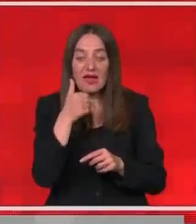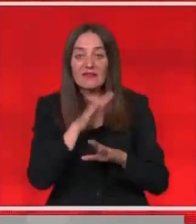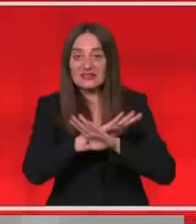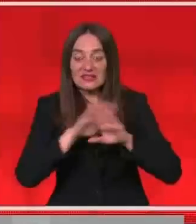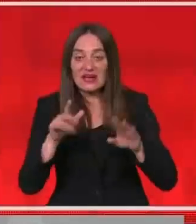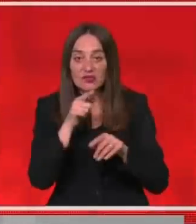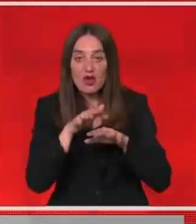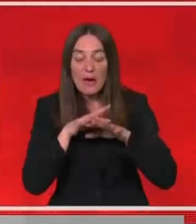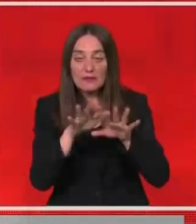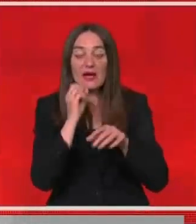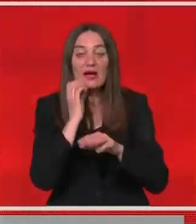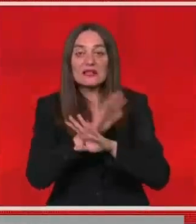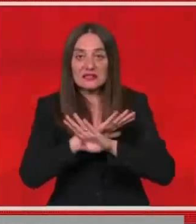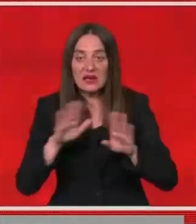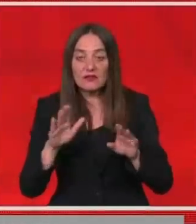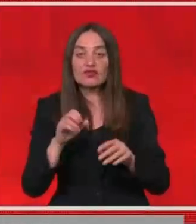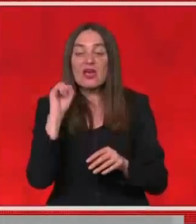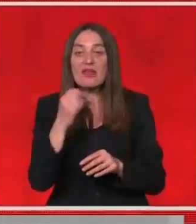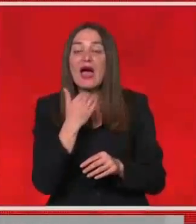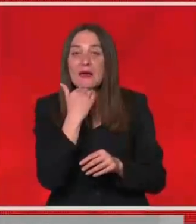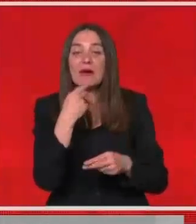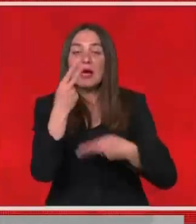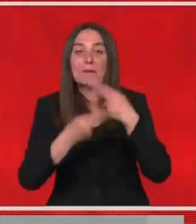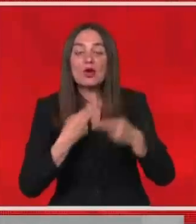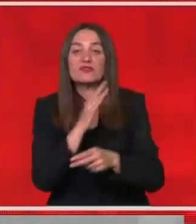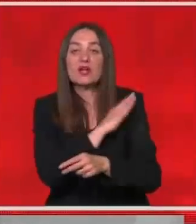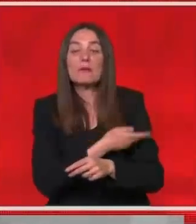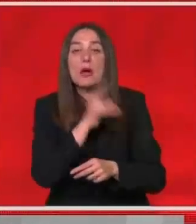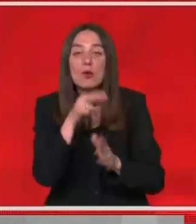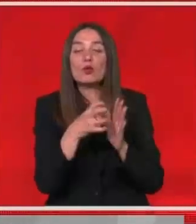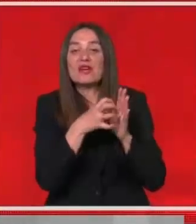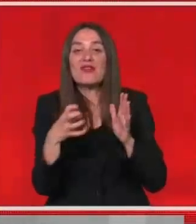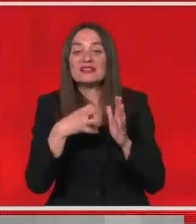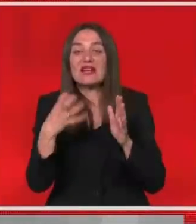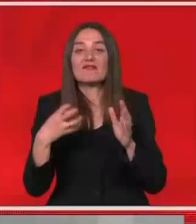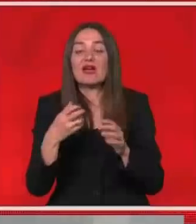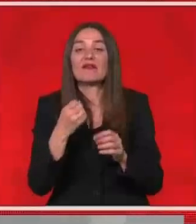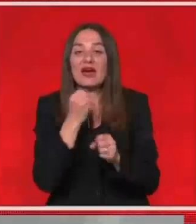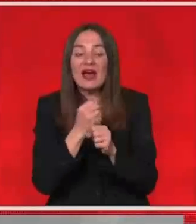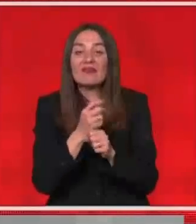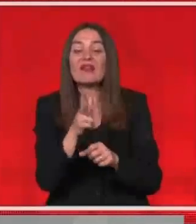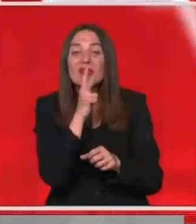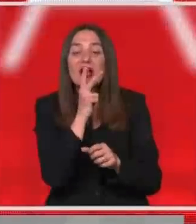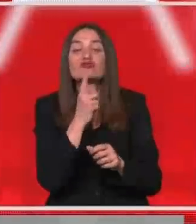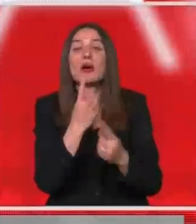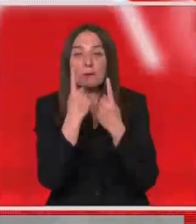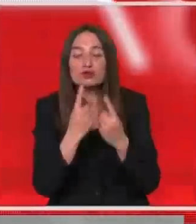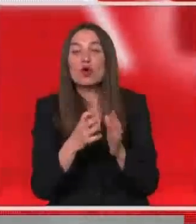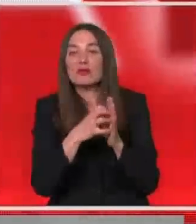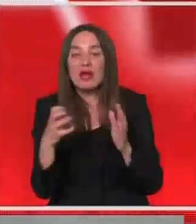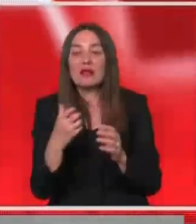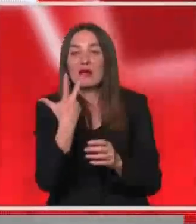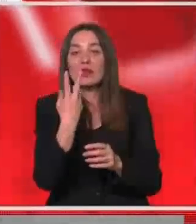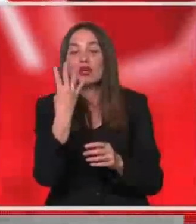završi, ta epidemija kada se završi, da ipak proizvodni kapaciteti mogu da nastave da rade, da tražnja i dalje postoji. Dakle, 3, 4,